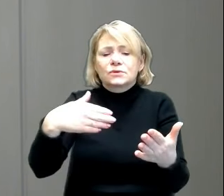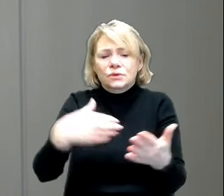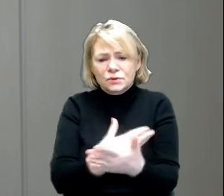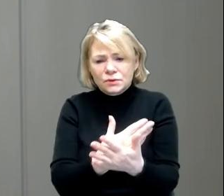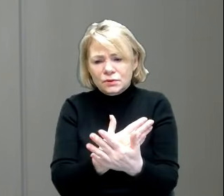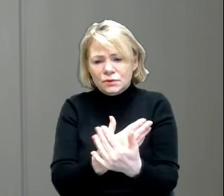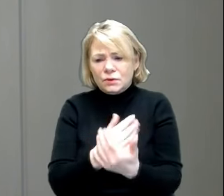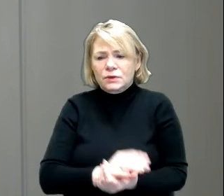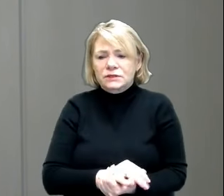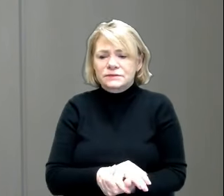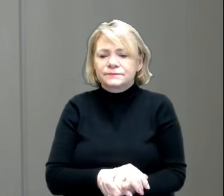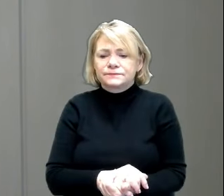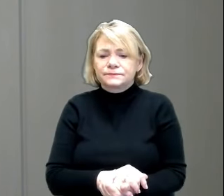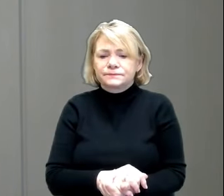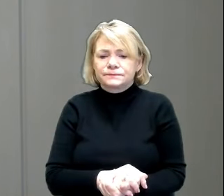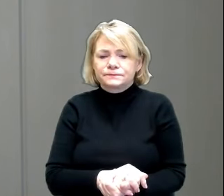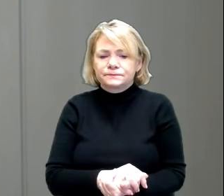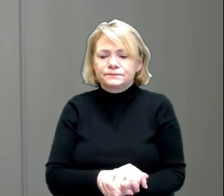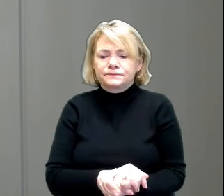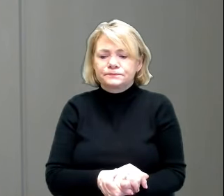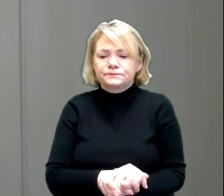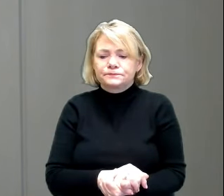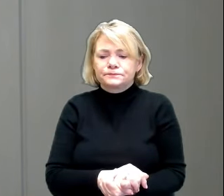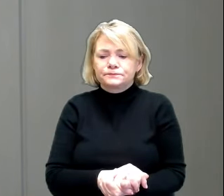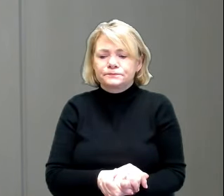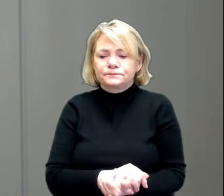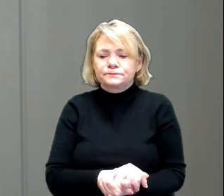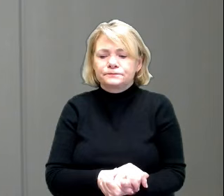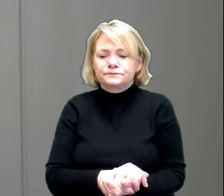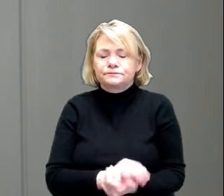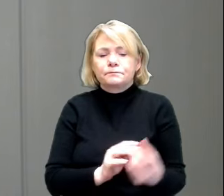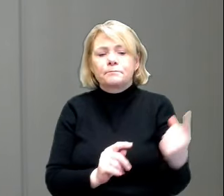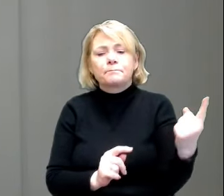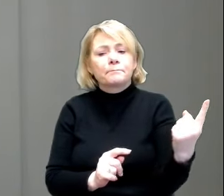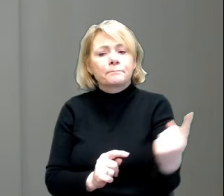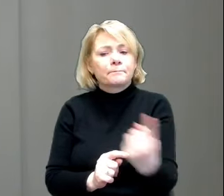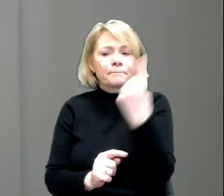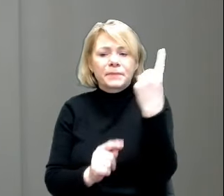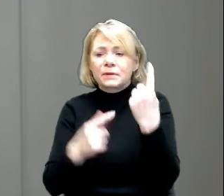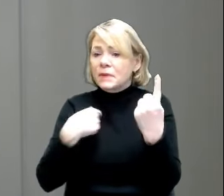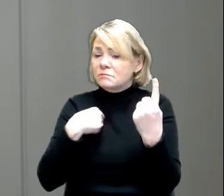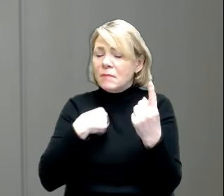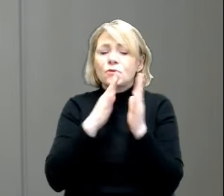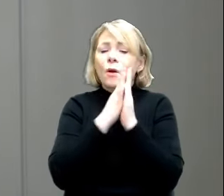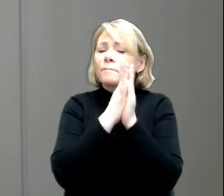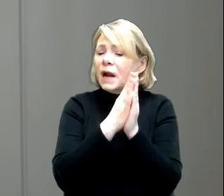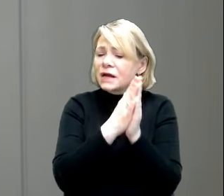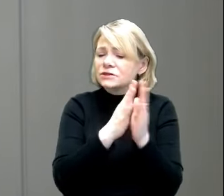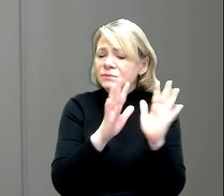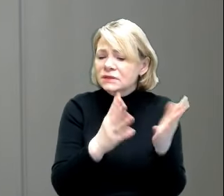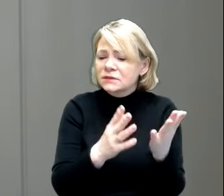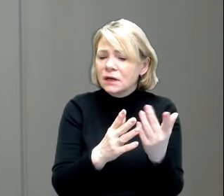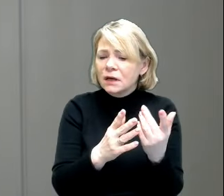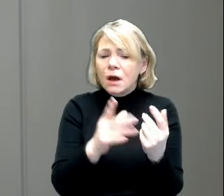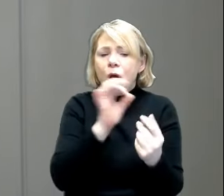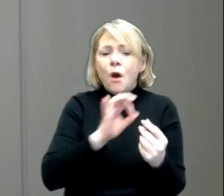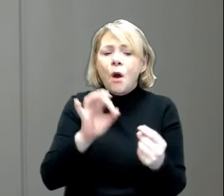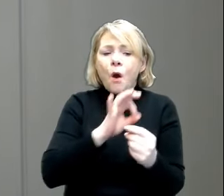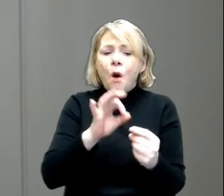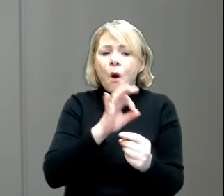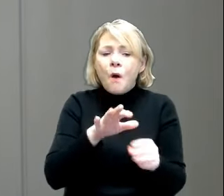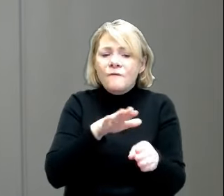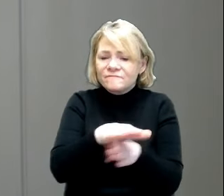atstovą bus patvirtinta pirmas mano prašymas miesto tarybai yra dėl vykdymo